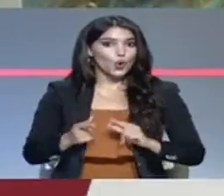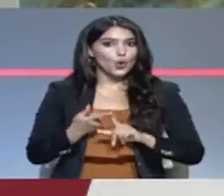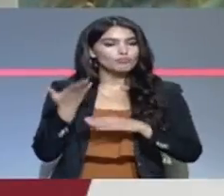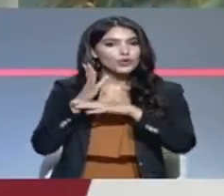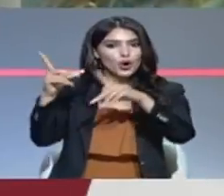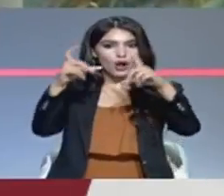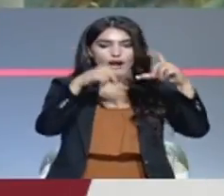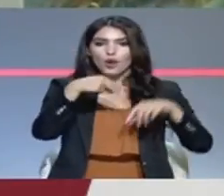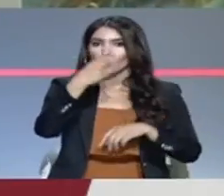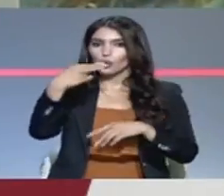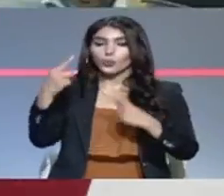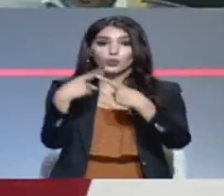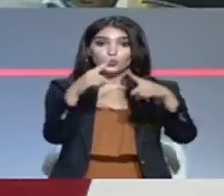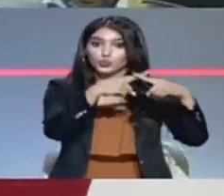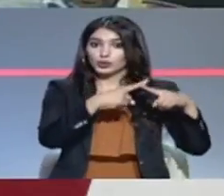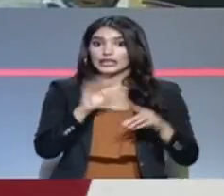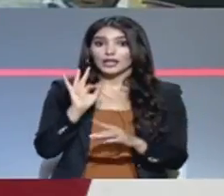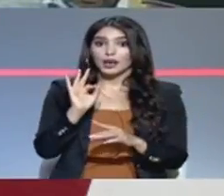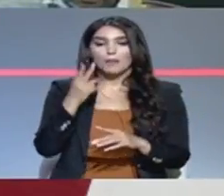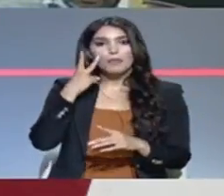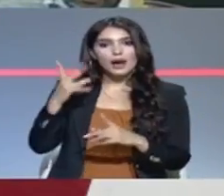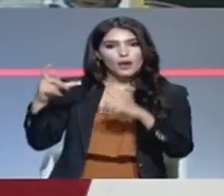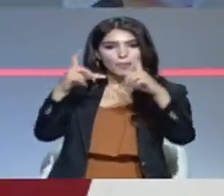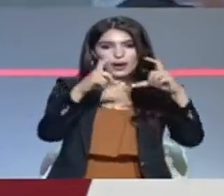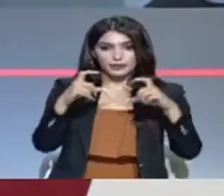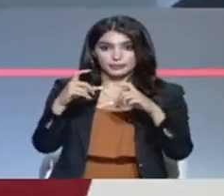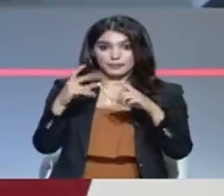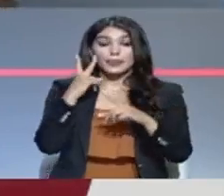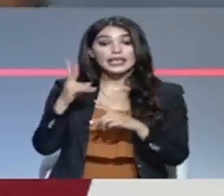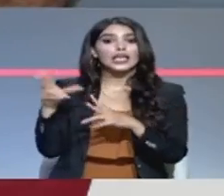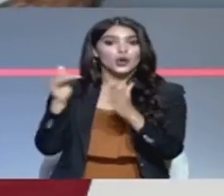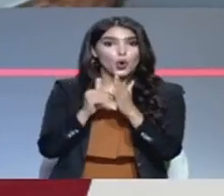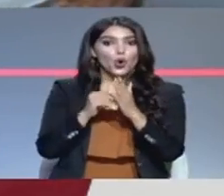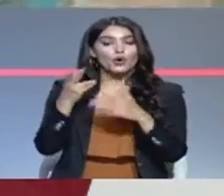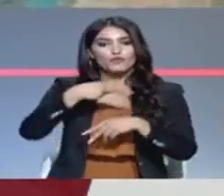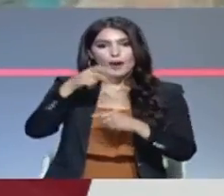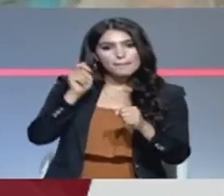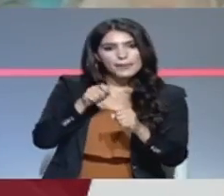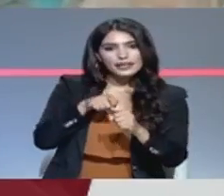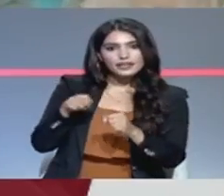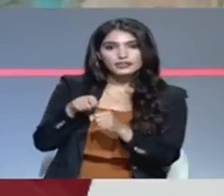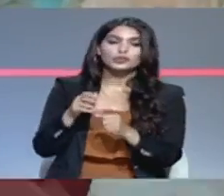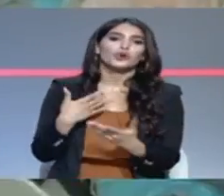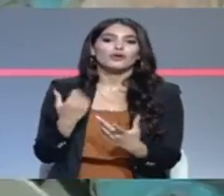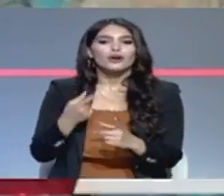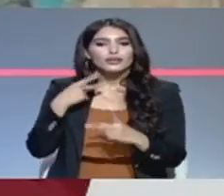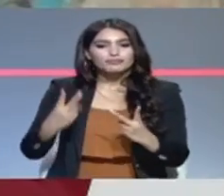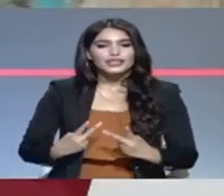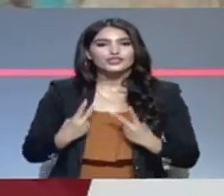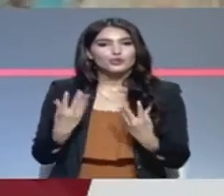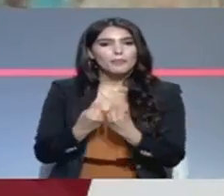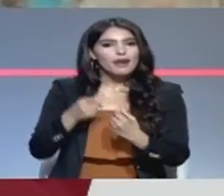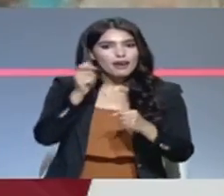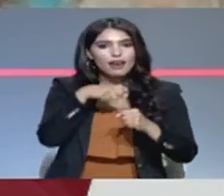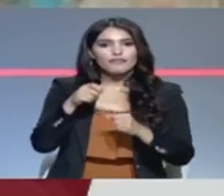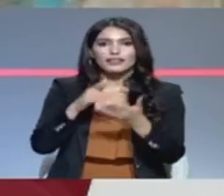ولوحات للرسم بمختلف أصنافه مع التصوير الفوتوغرافي إضافة إلى فن النحت. قاوموا بالفن وقاوموا